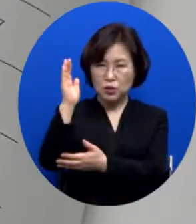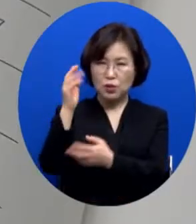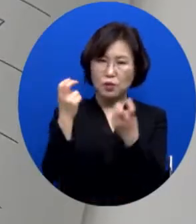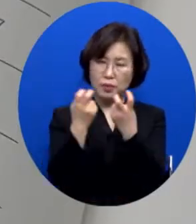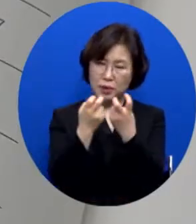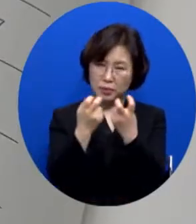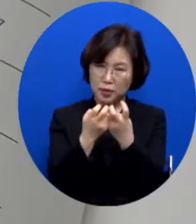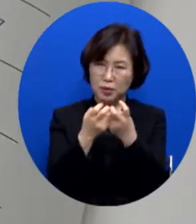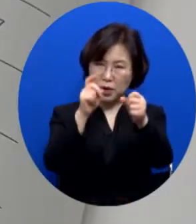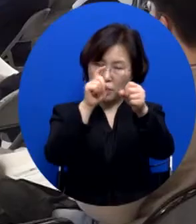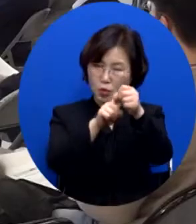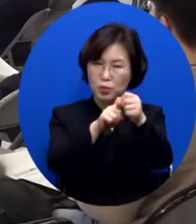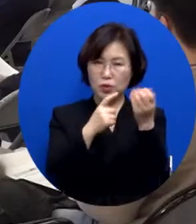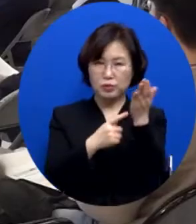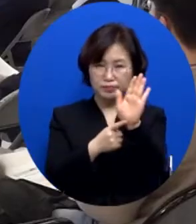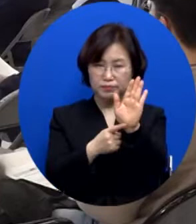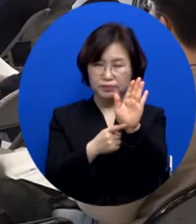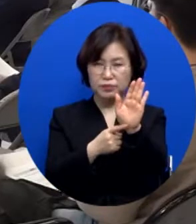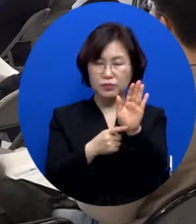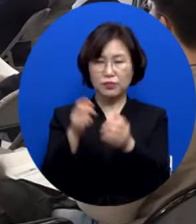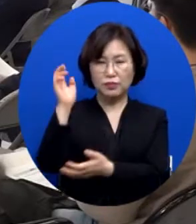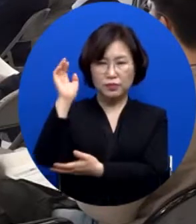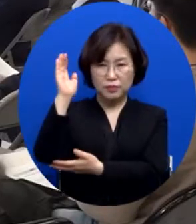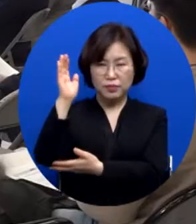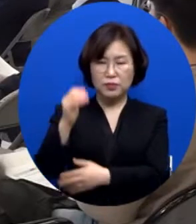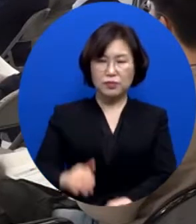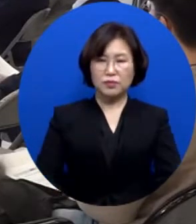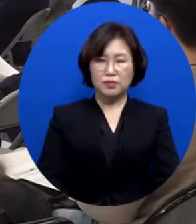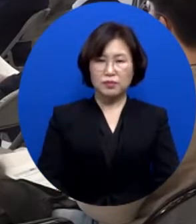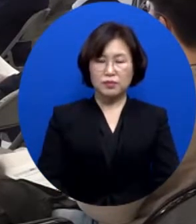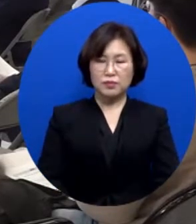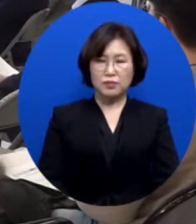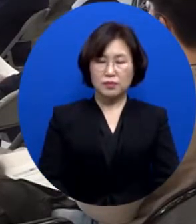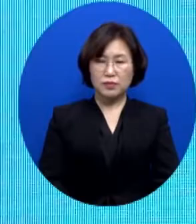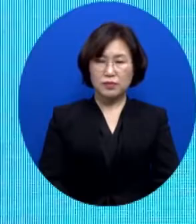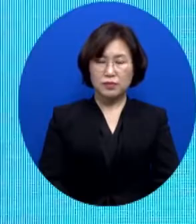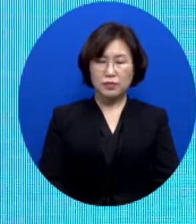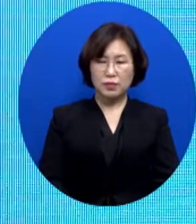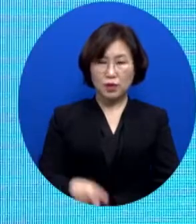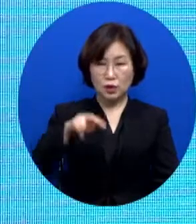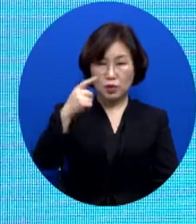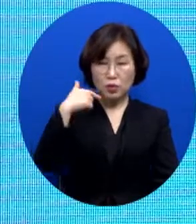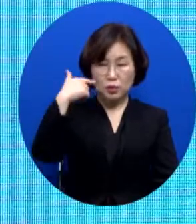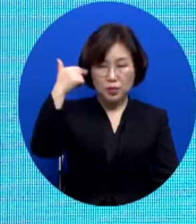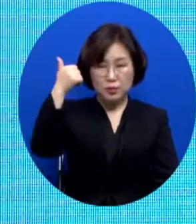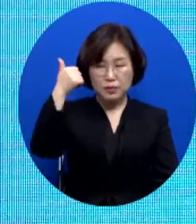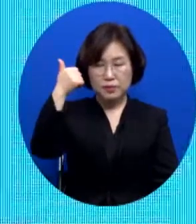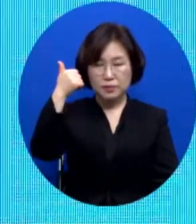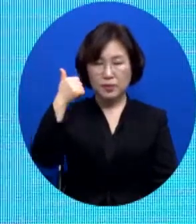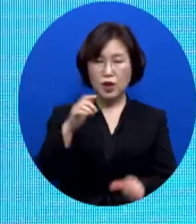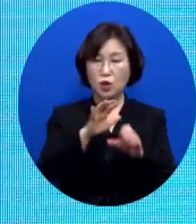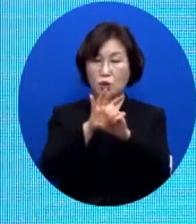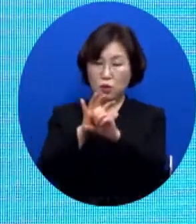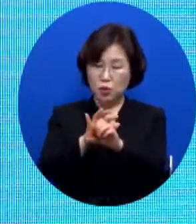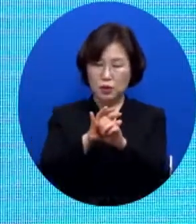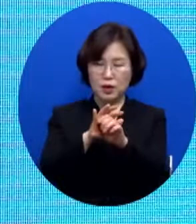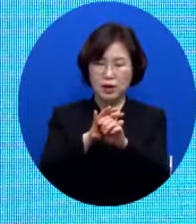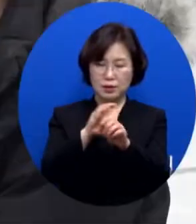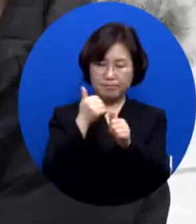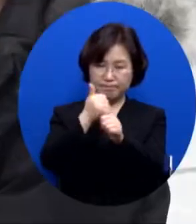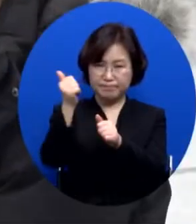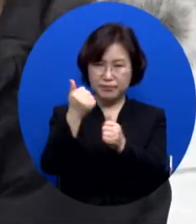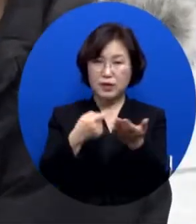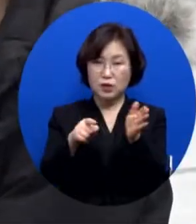패러다임을 제시하기 위한 주제로 강의했습니다 새에덴교회 소강석 목사는 코로나 패러독스 를 이루기